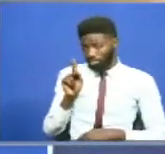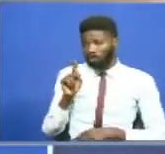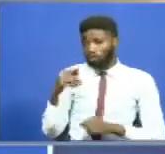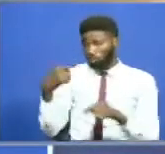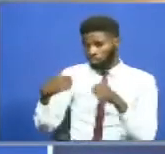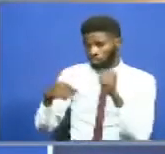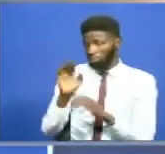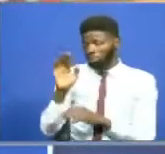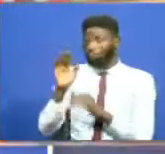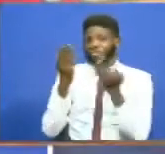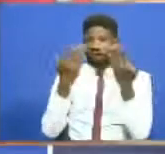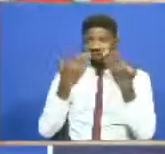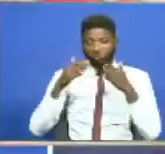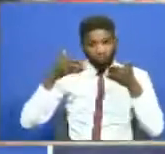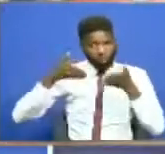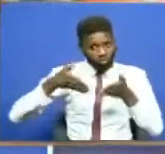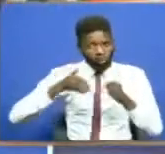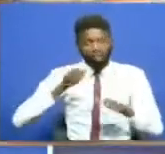Nyayo.